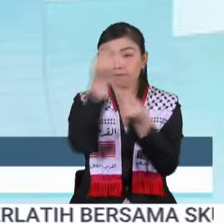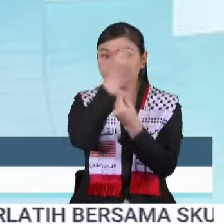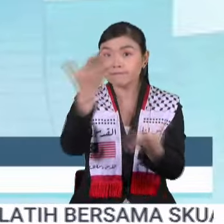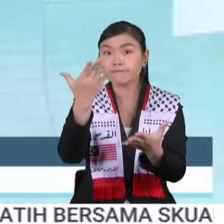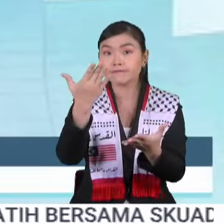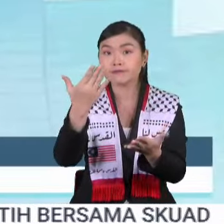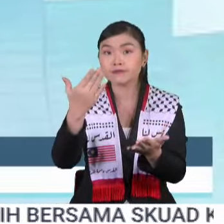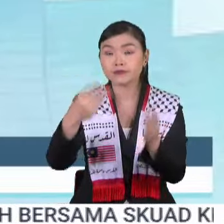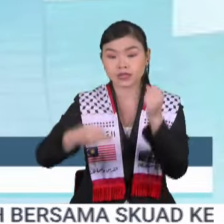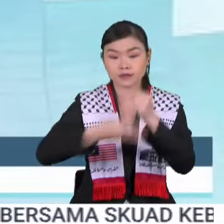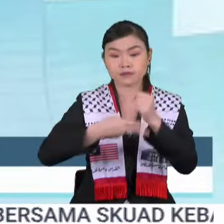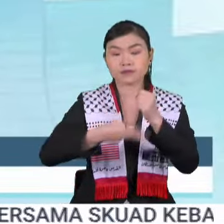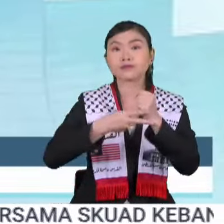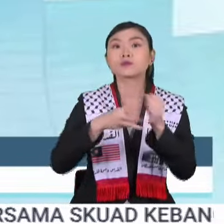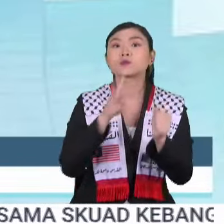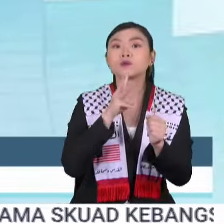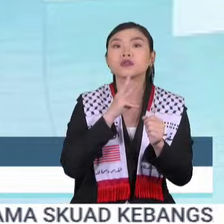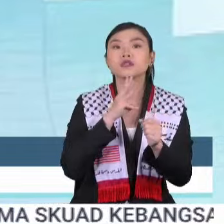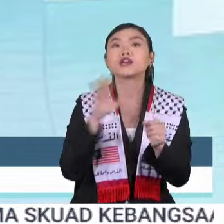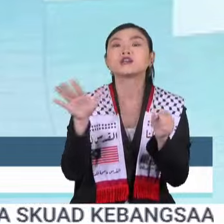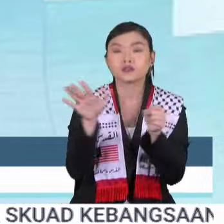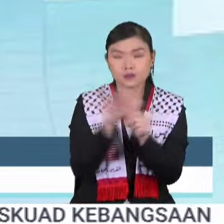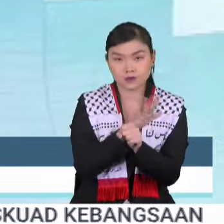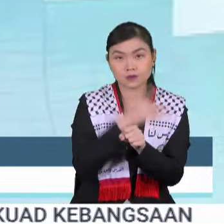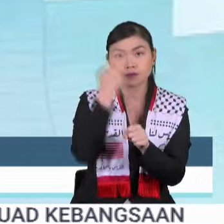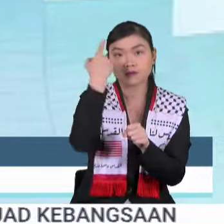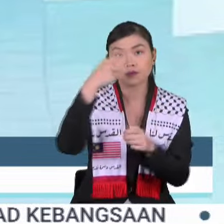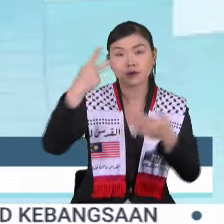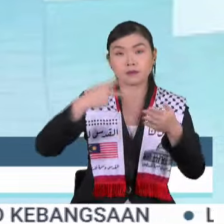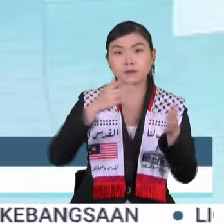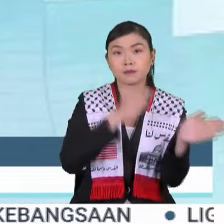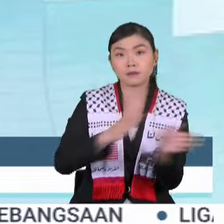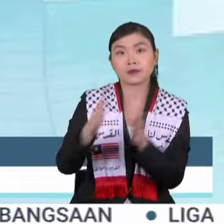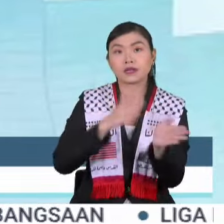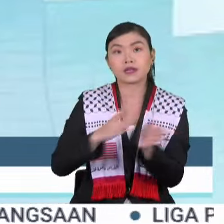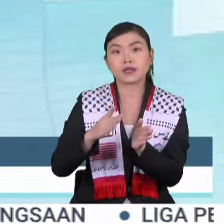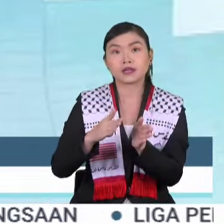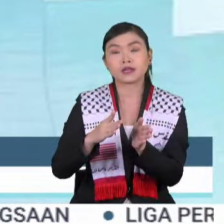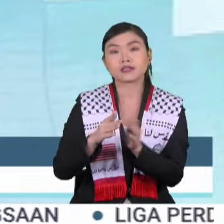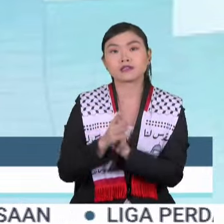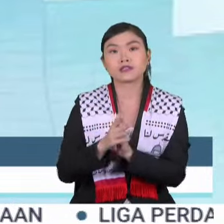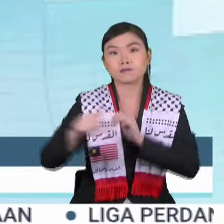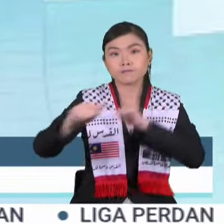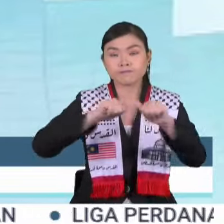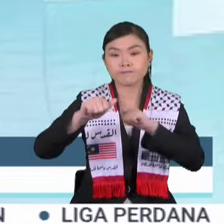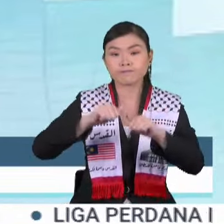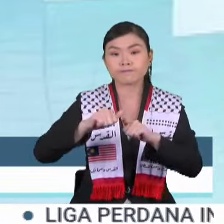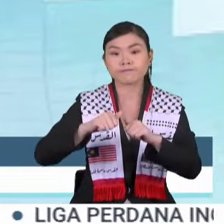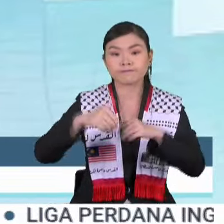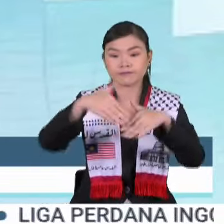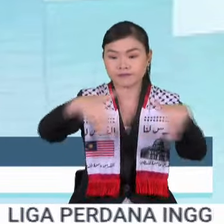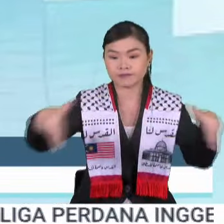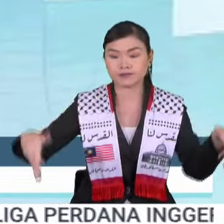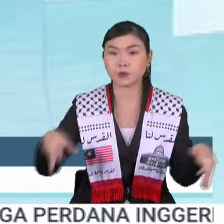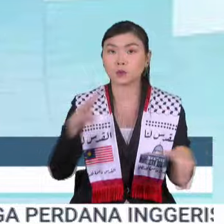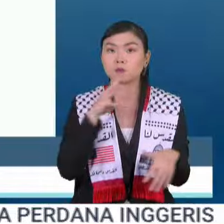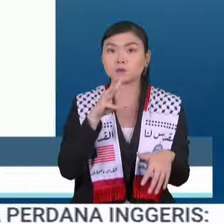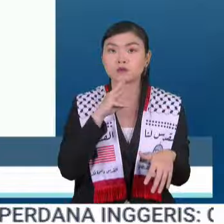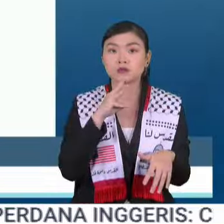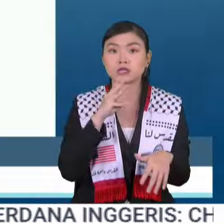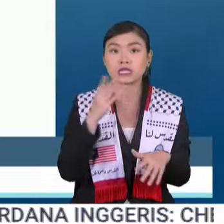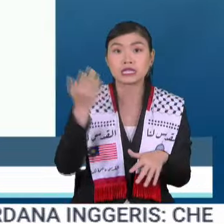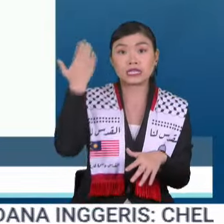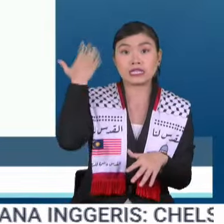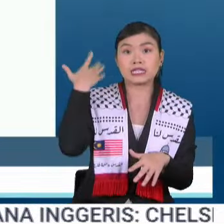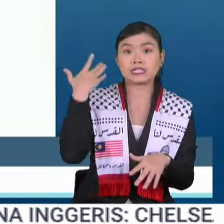bahawa simpanan air masih ada menerusi pelan tindakan empangan Air Hitam idap 2024 sebelum ini purata pelepasan